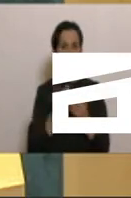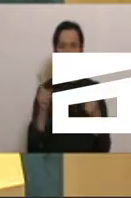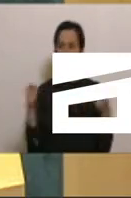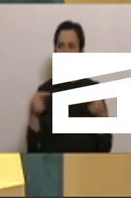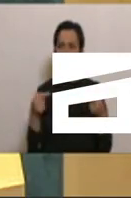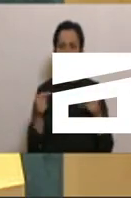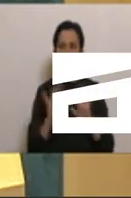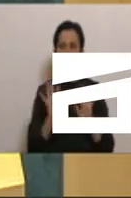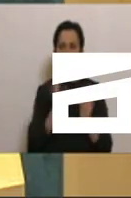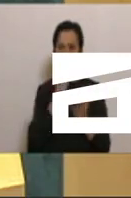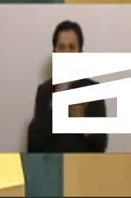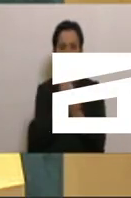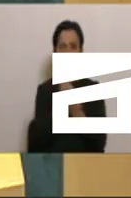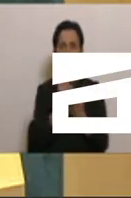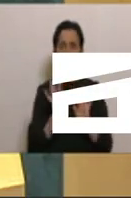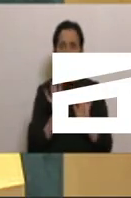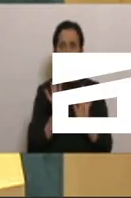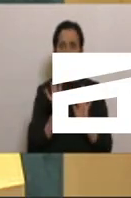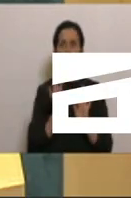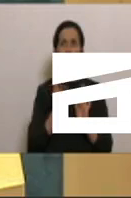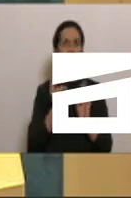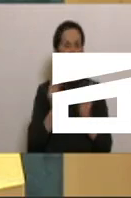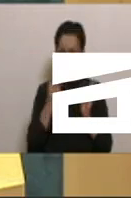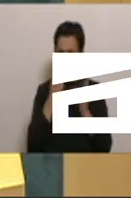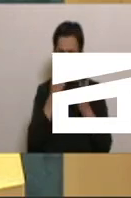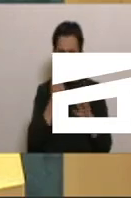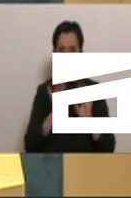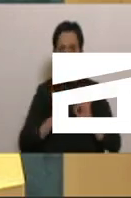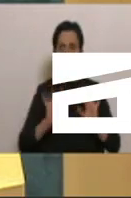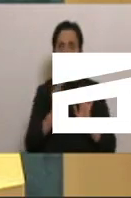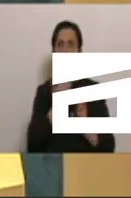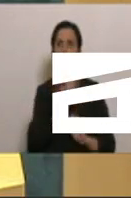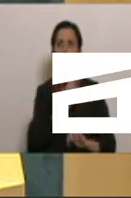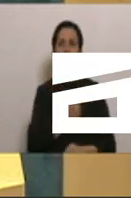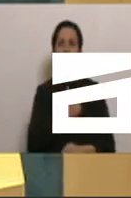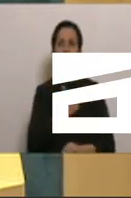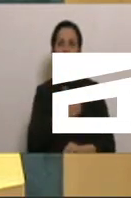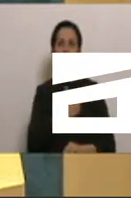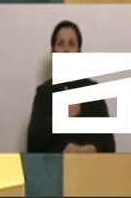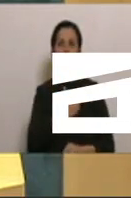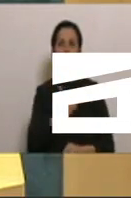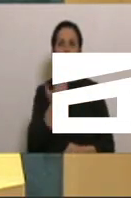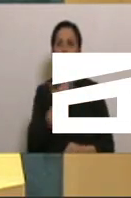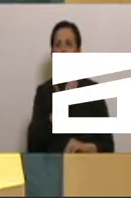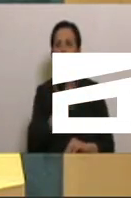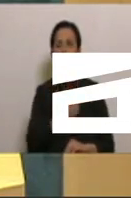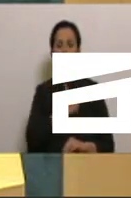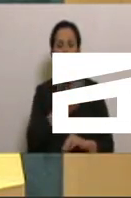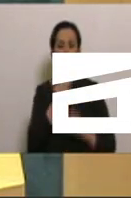შეესაბამება, არ გამოხატავს, არ ასახავს მათ ნებას, სურვილებს და